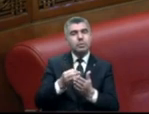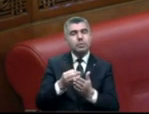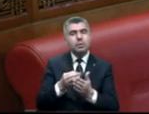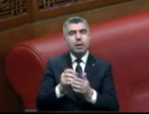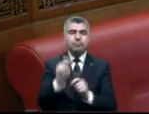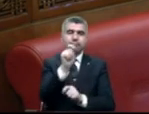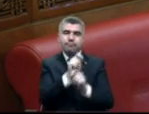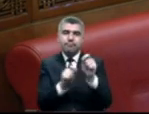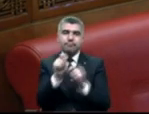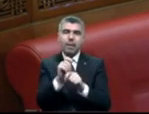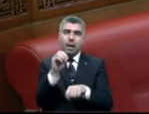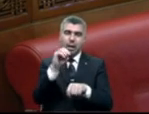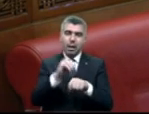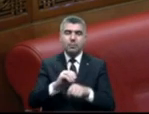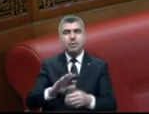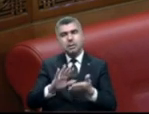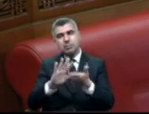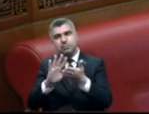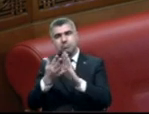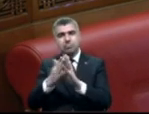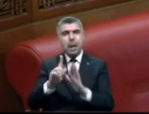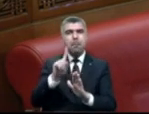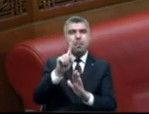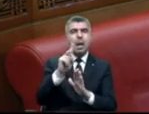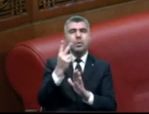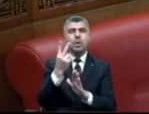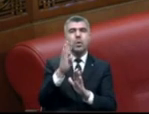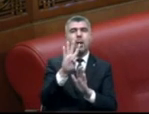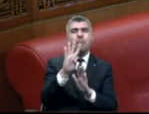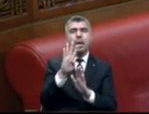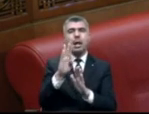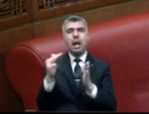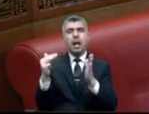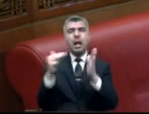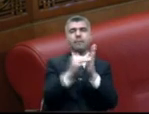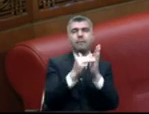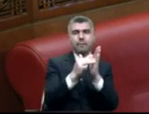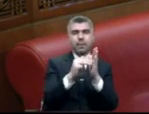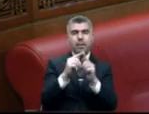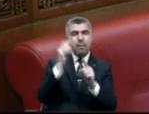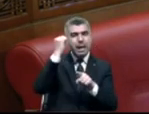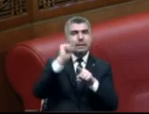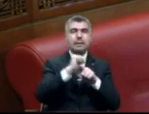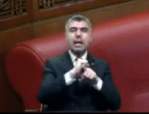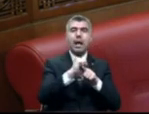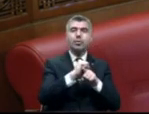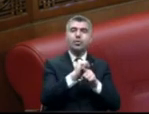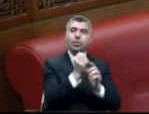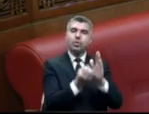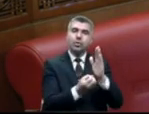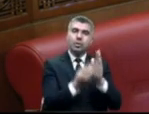إعادة هيكلتها. عندما يفوق 142,700 متدرب يتابعون تكوينهم وفقا لهذا العرض